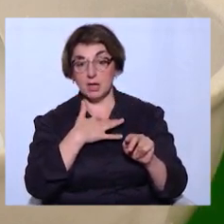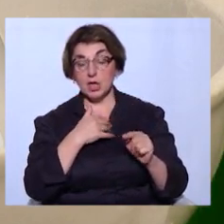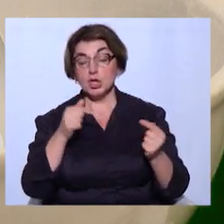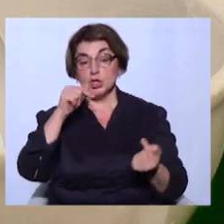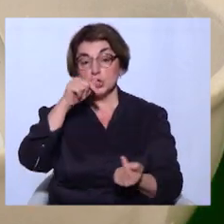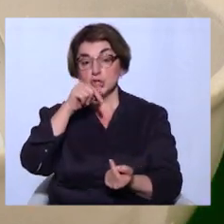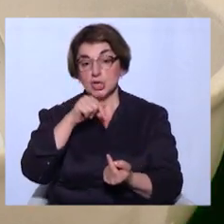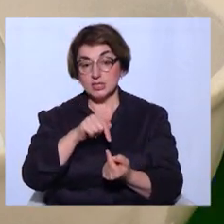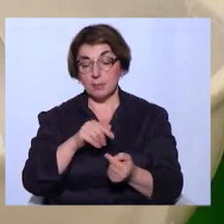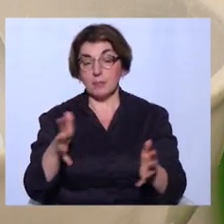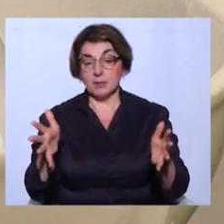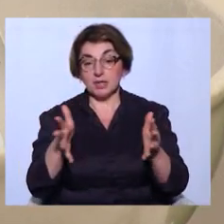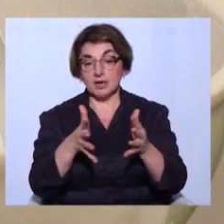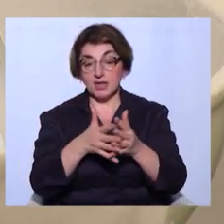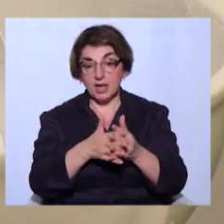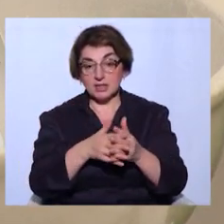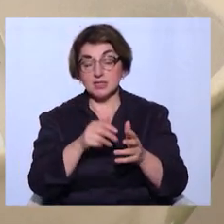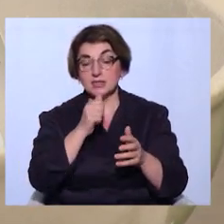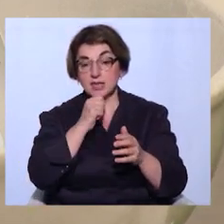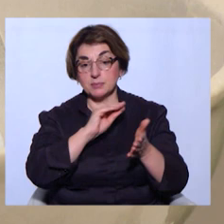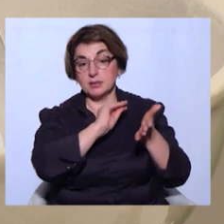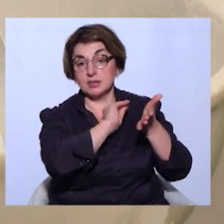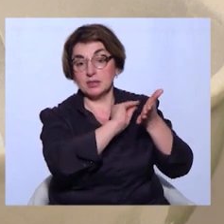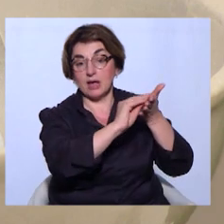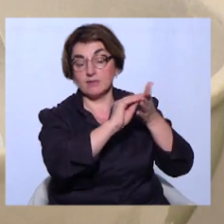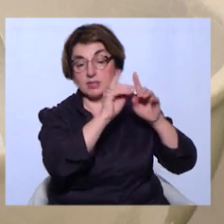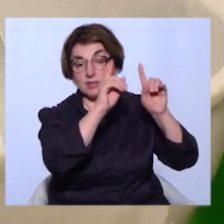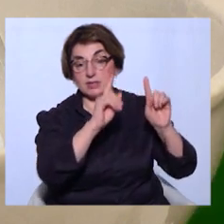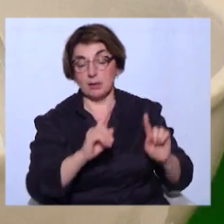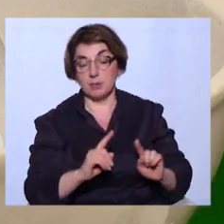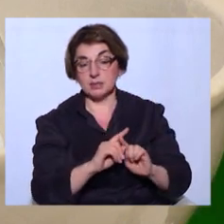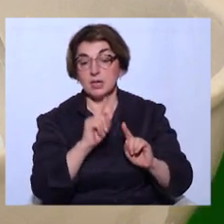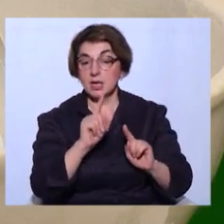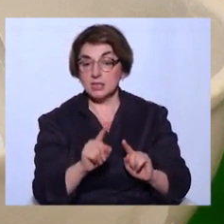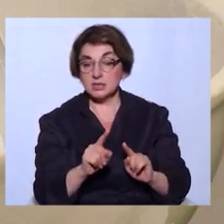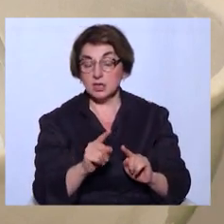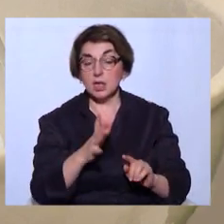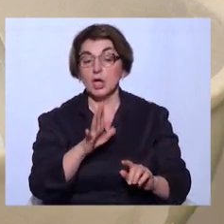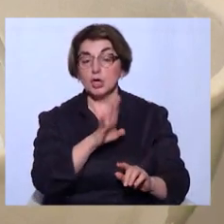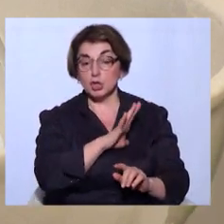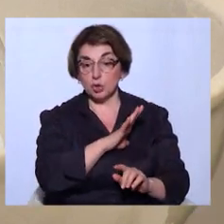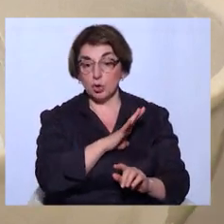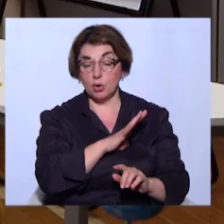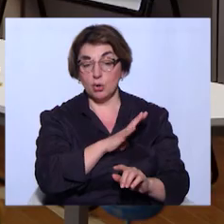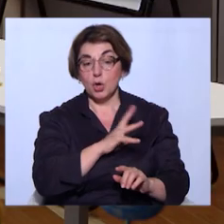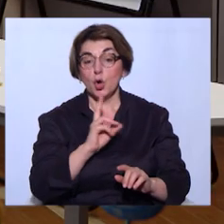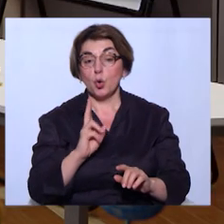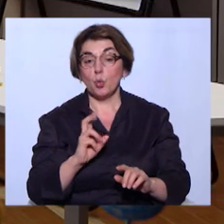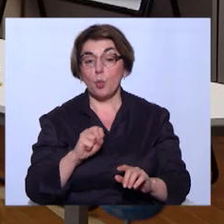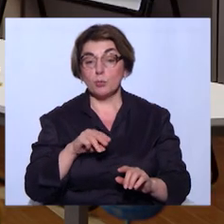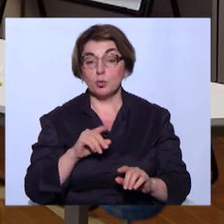შესაბამის ექსპერიმენტს დაფაზე რეაქციის სახით ავსახავ. ესე იგი მქონდა კუპრუმ